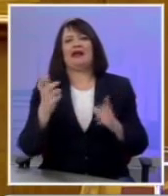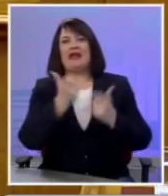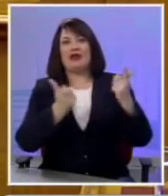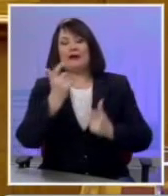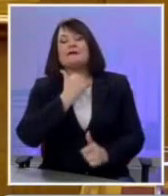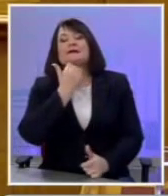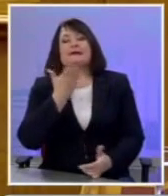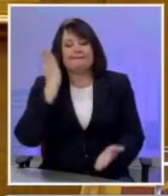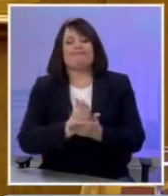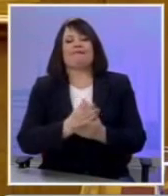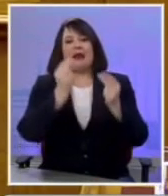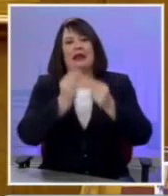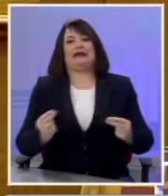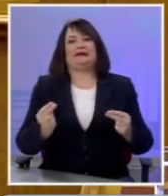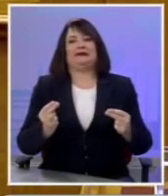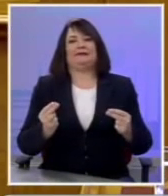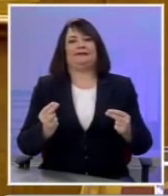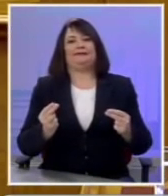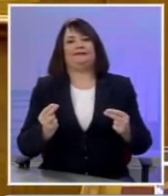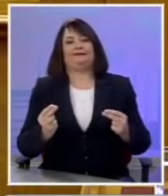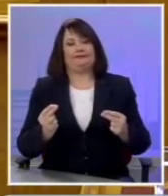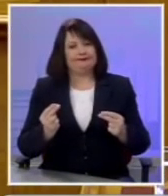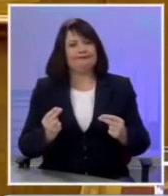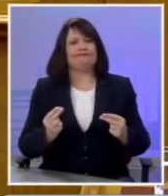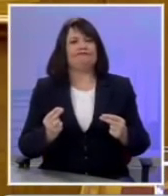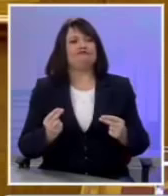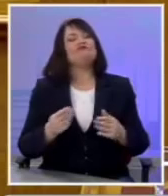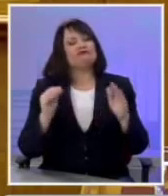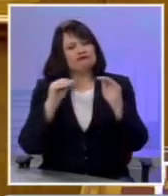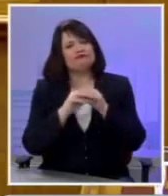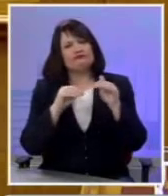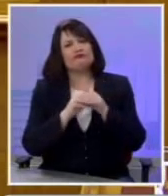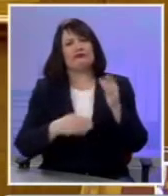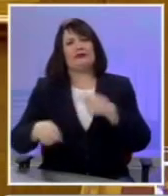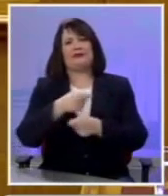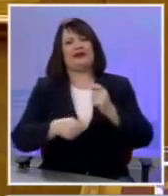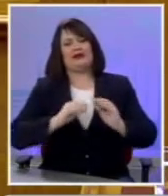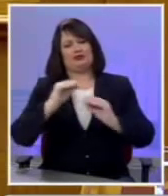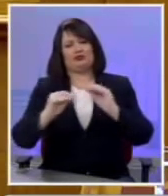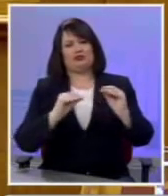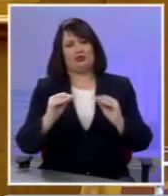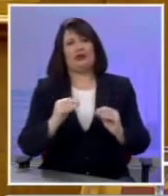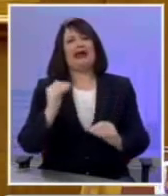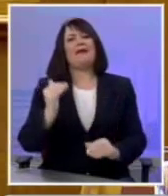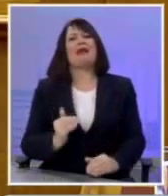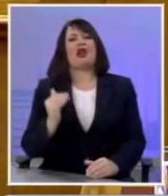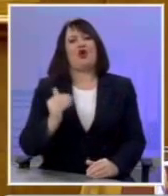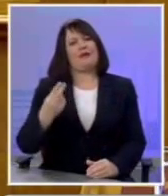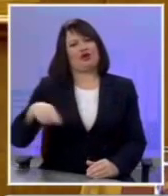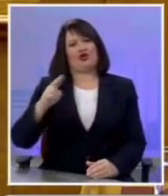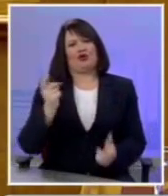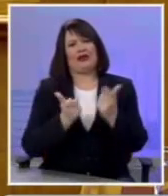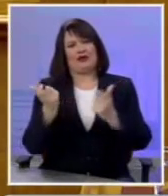δανείων να υπάρξει πιστωτική επέκταση προς ελληνικές επιχειρήσεις με χαμηλότερα